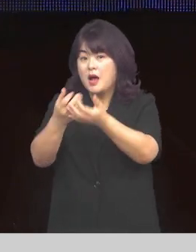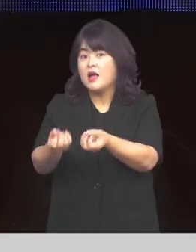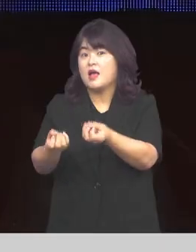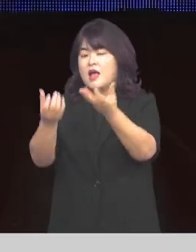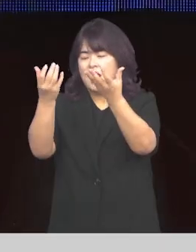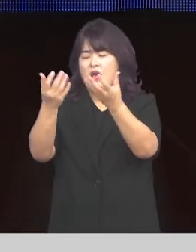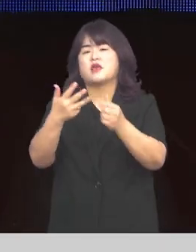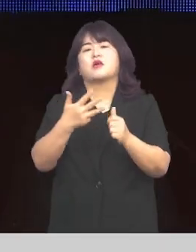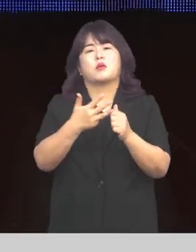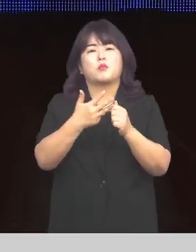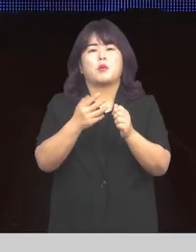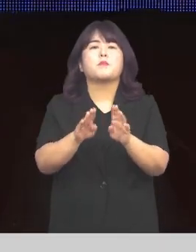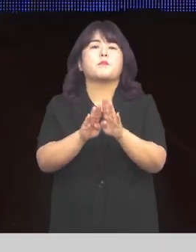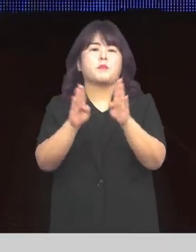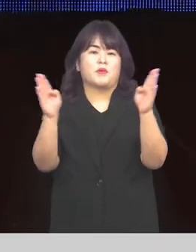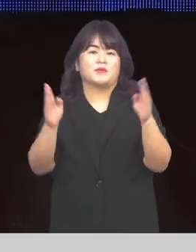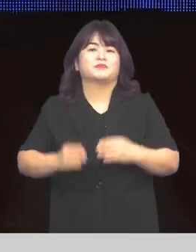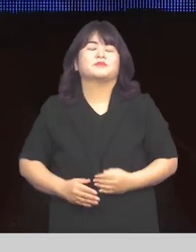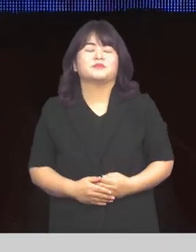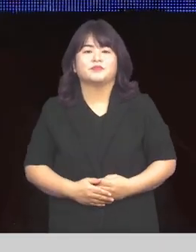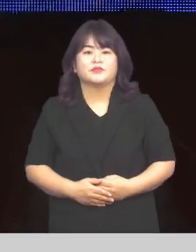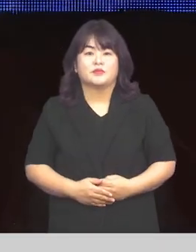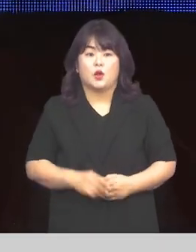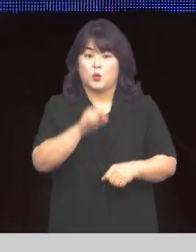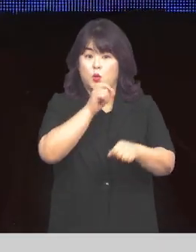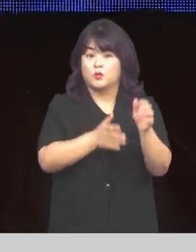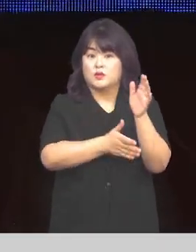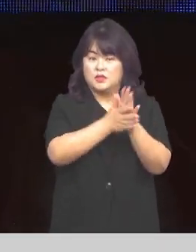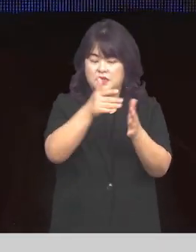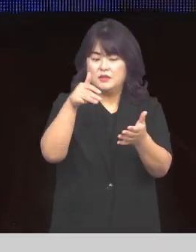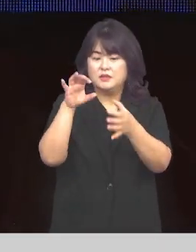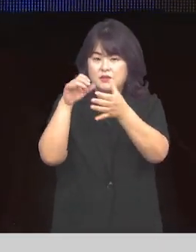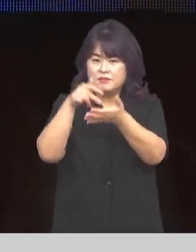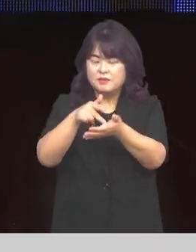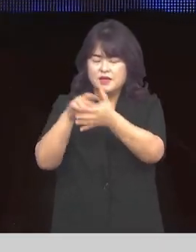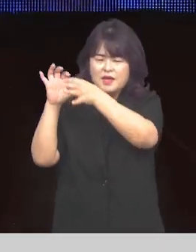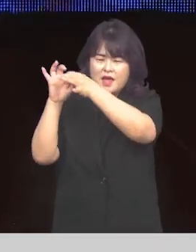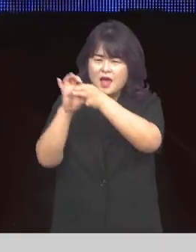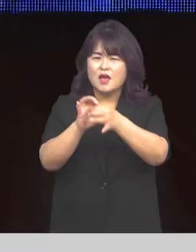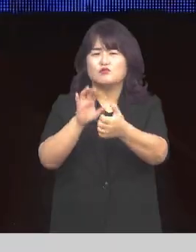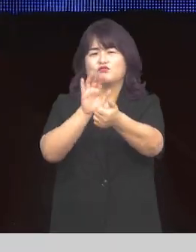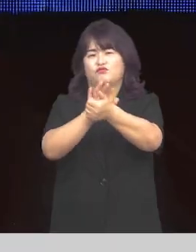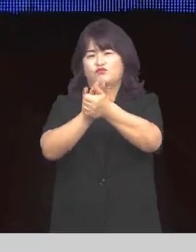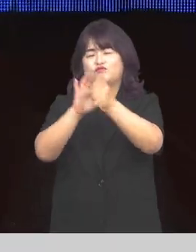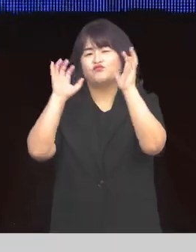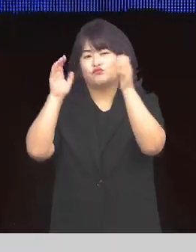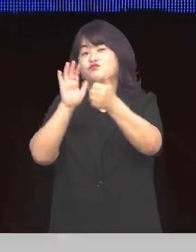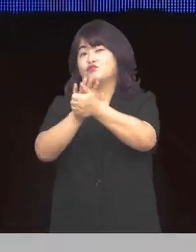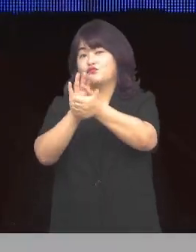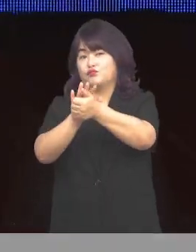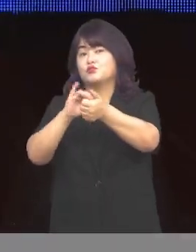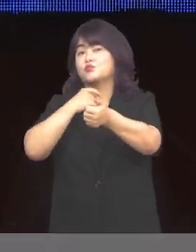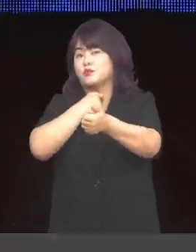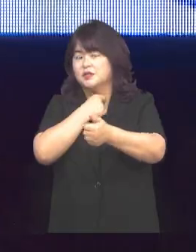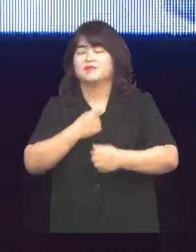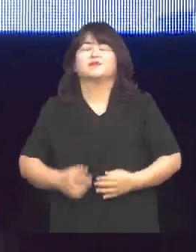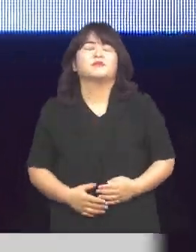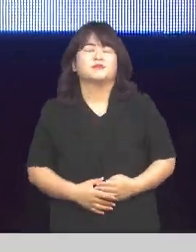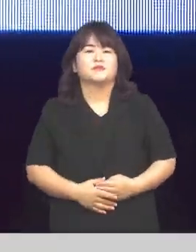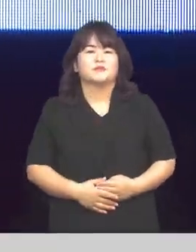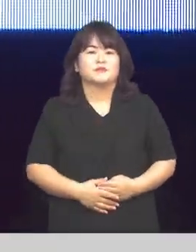이제 8번째를 맞이했습니다. 시에서도 계속 응원하고 지원을 하도록